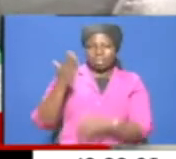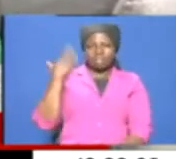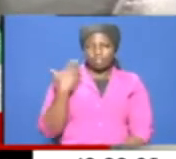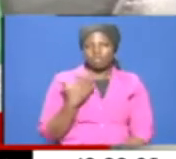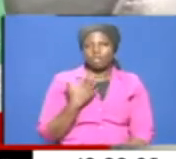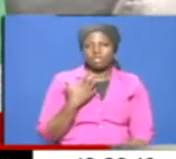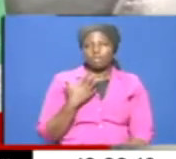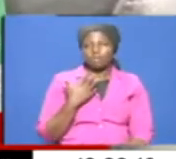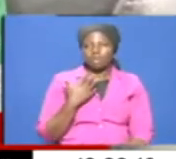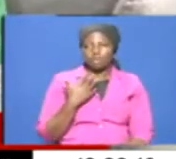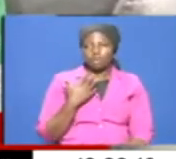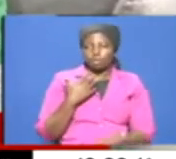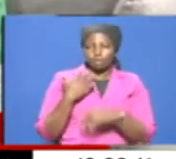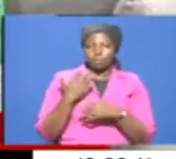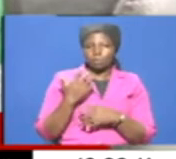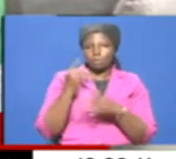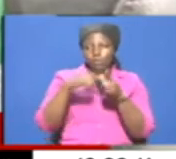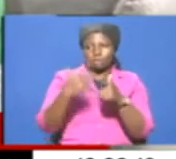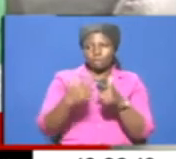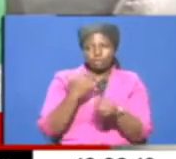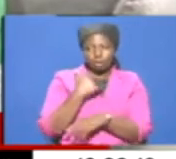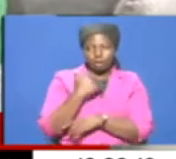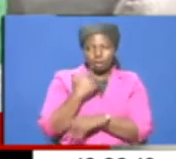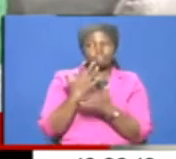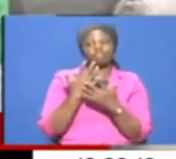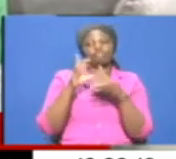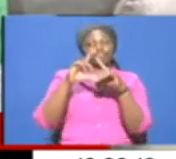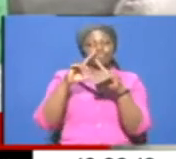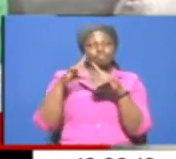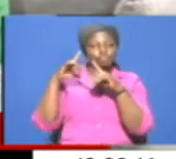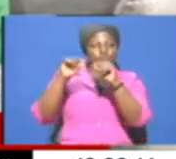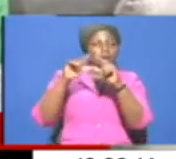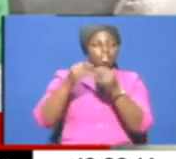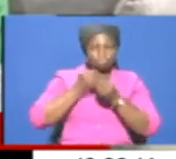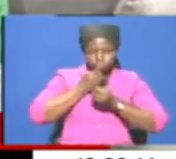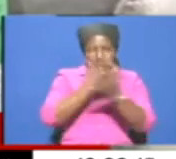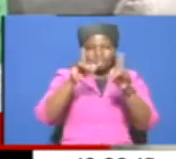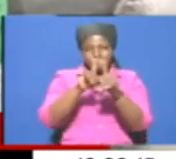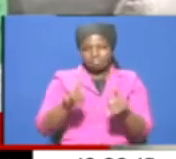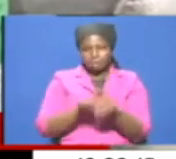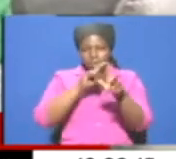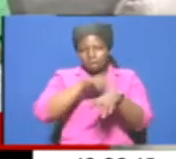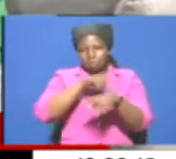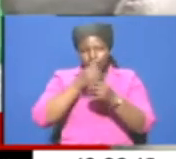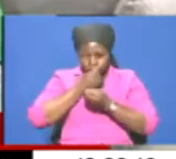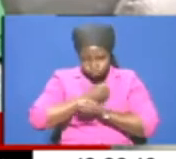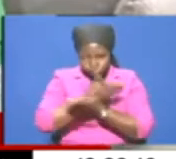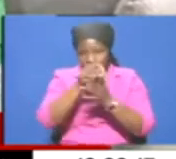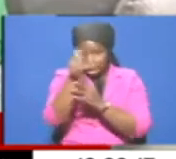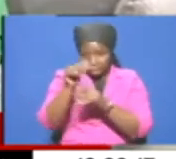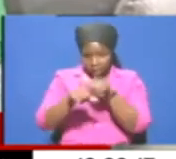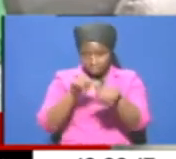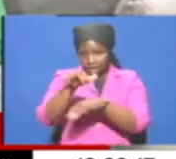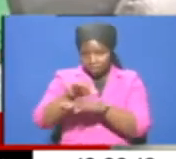hiyo inchi ziko tuhubiri ijili na tukihubiri ijili kwa wengine ya mazingira pia